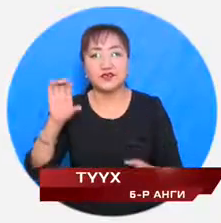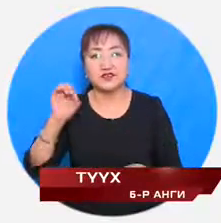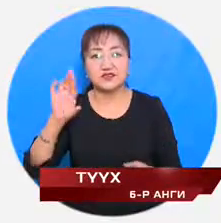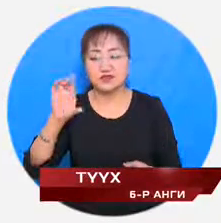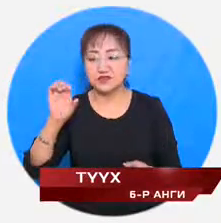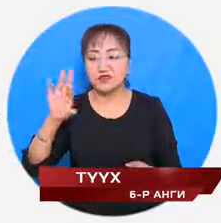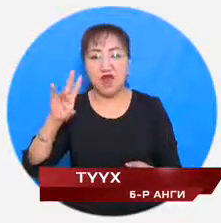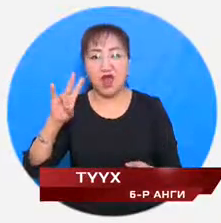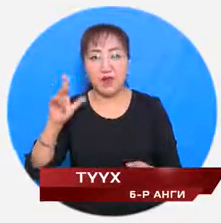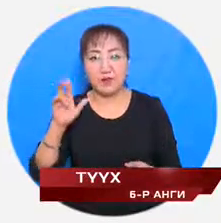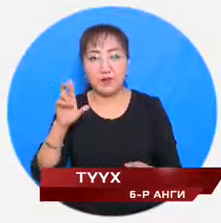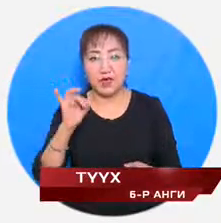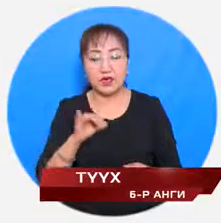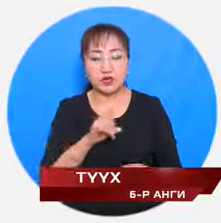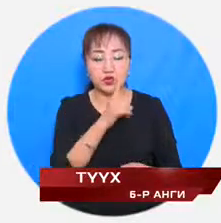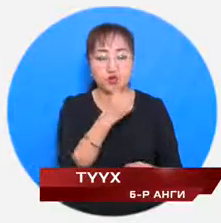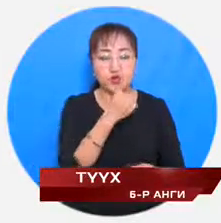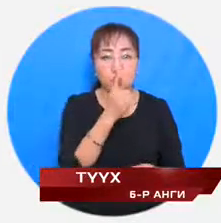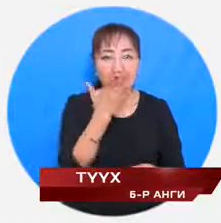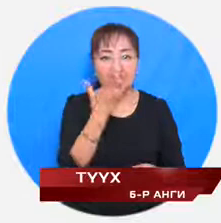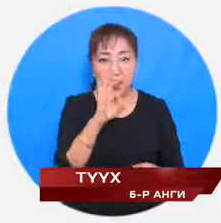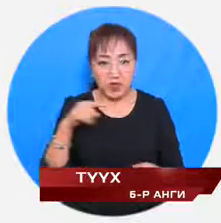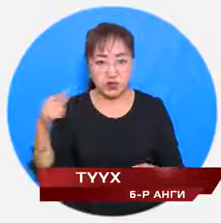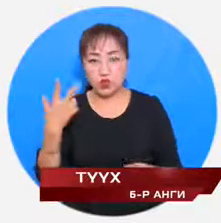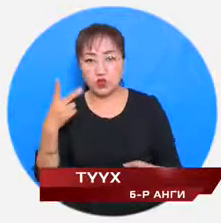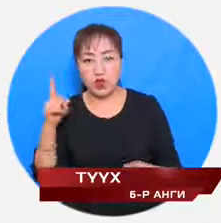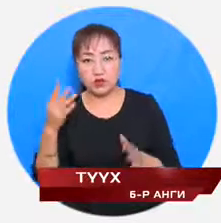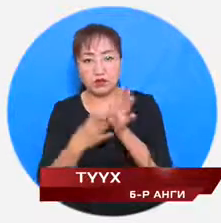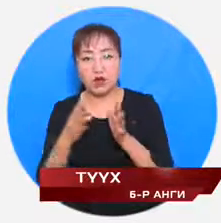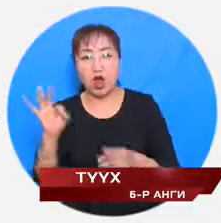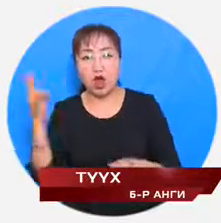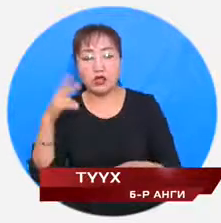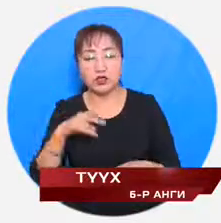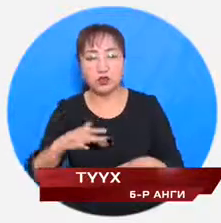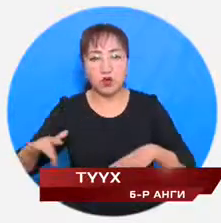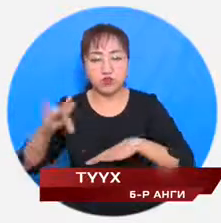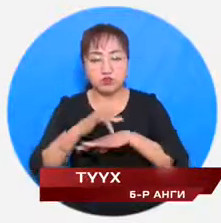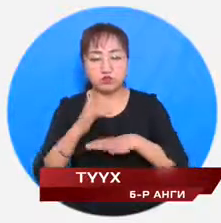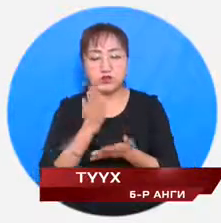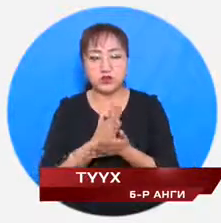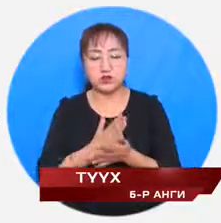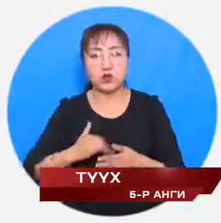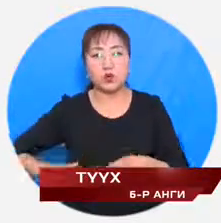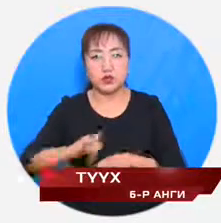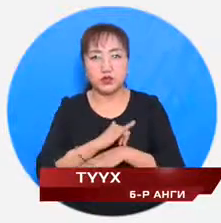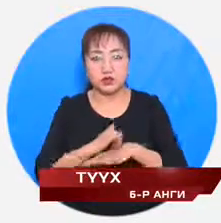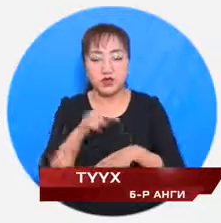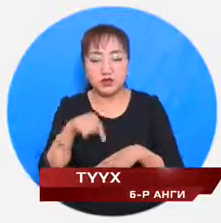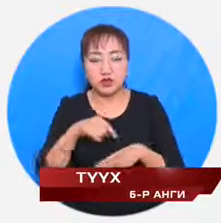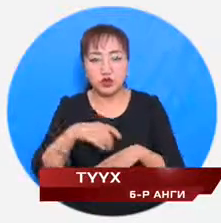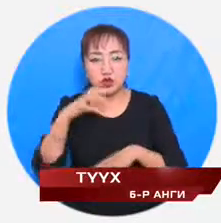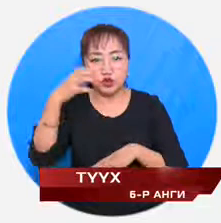буюу 150-аас 318 оны хооронд оршин тогтнож байсан Монголын төрт улс байна. Эдгээр төрт